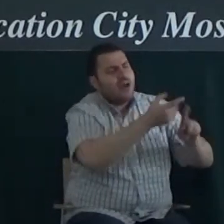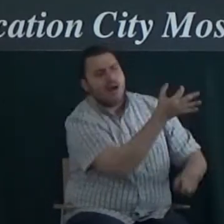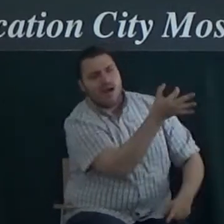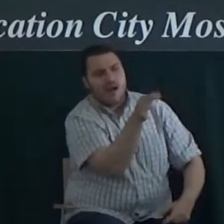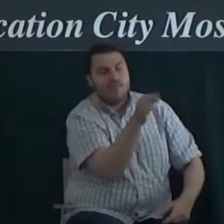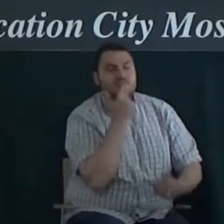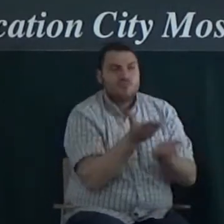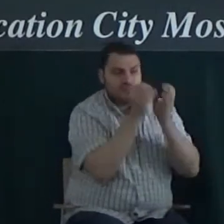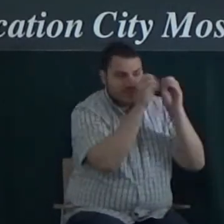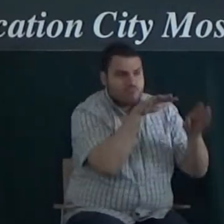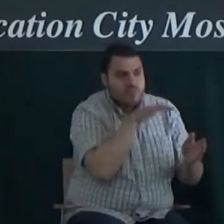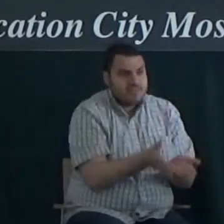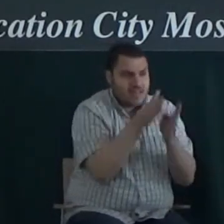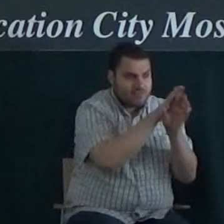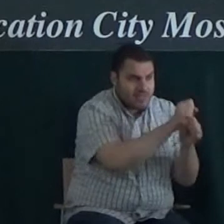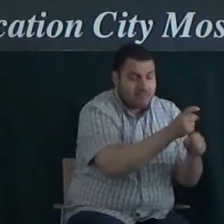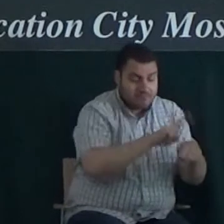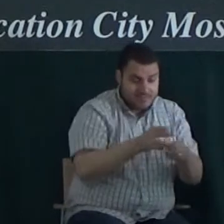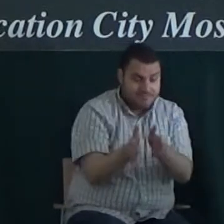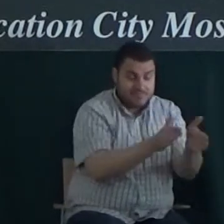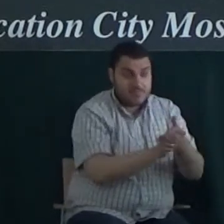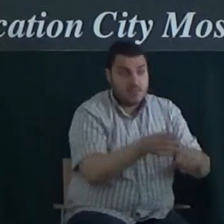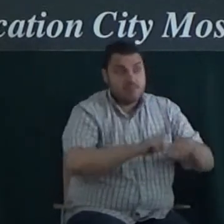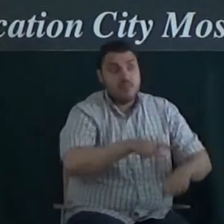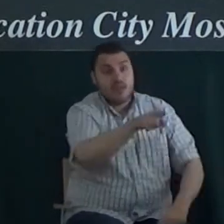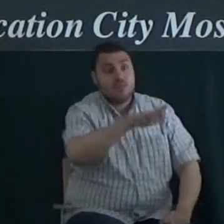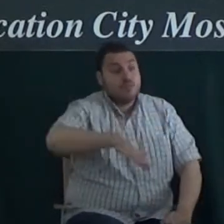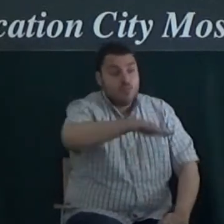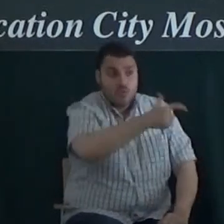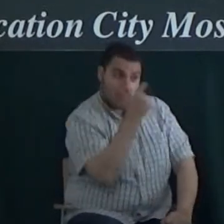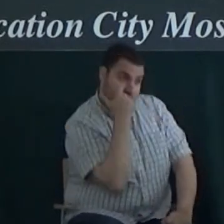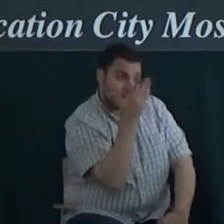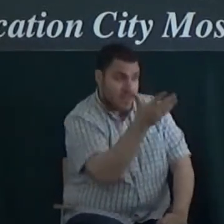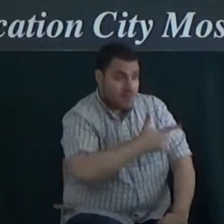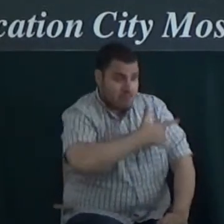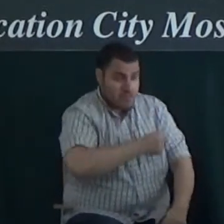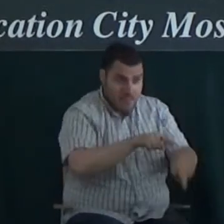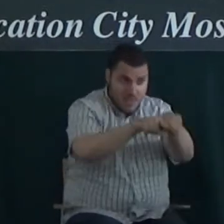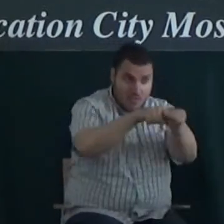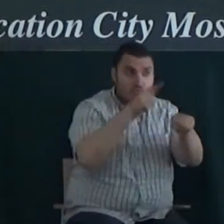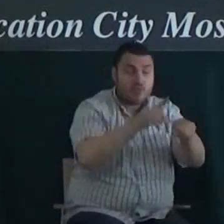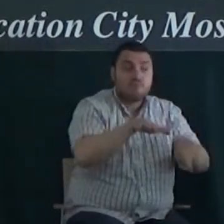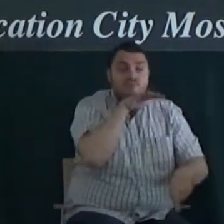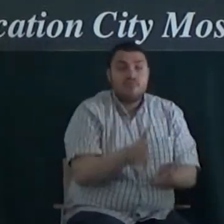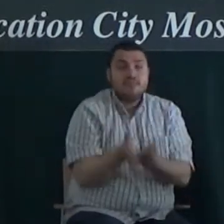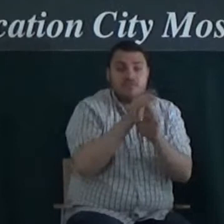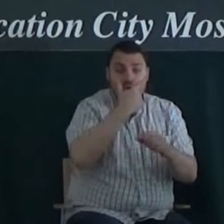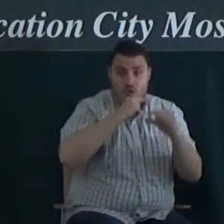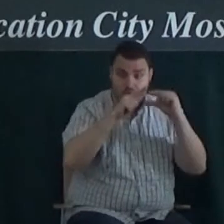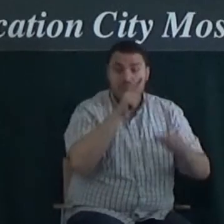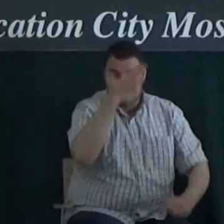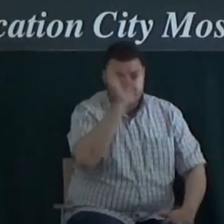بعد، أيها الإخوة المؤمنون، قال النبي صلى الله عليه وسلم: من كان عنده مظلمة